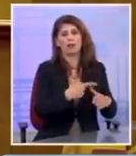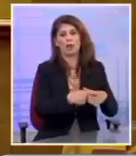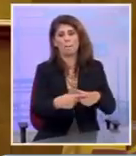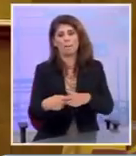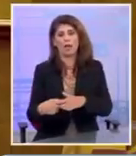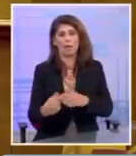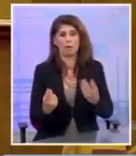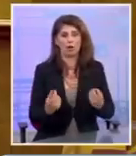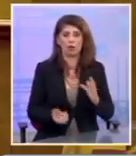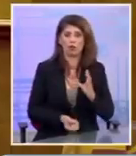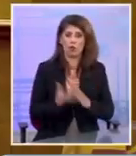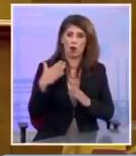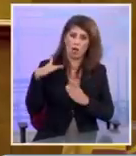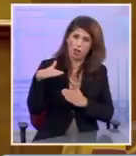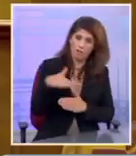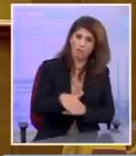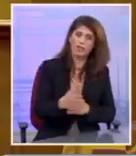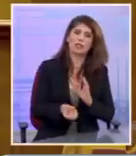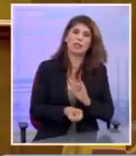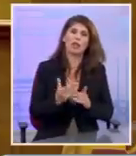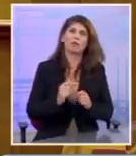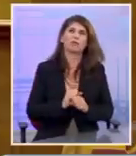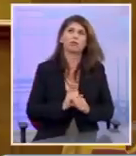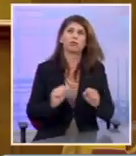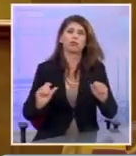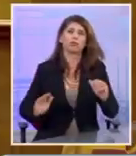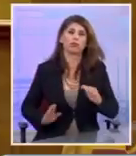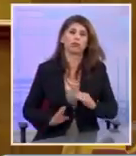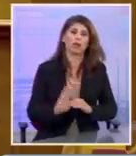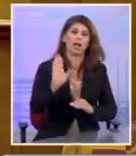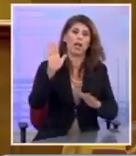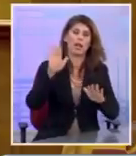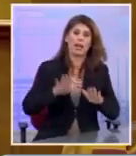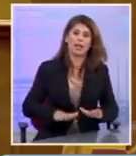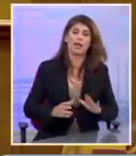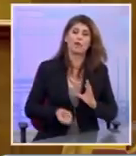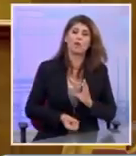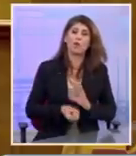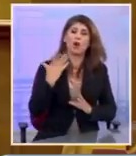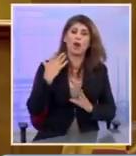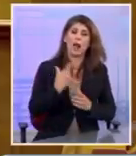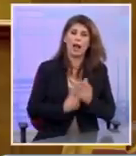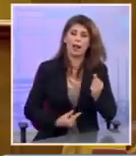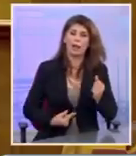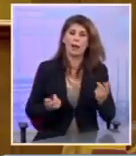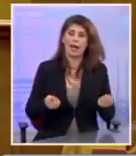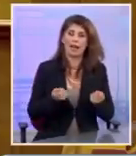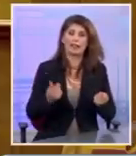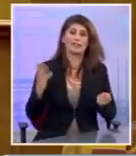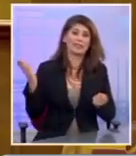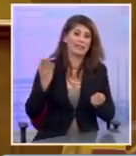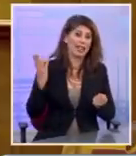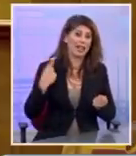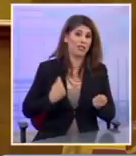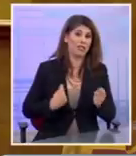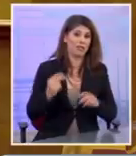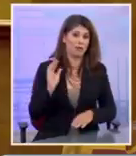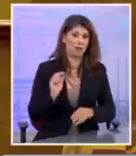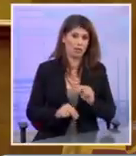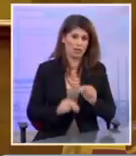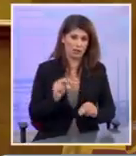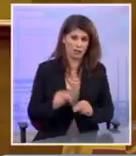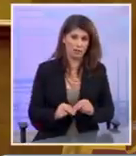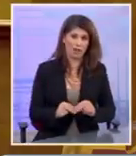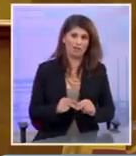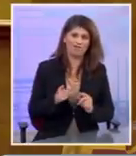Προκάλεσαν νέα ύφεση, νέα έκρηξη της ανεργίας, νέα ελλείμματα. Έκαναν τάχα μου και δημοψήφισμα